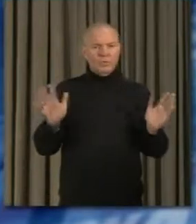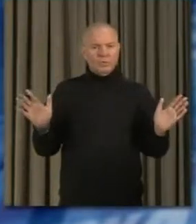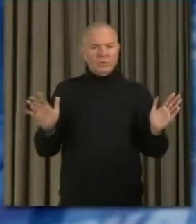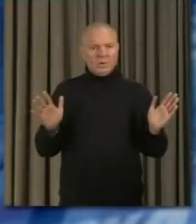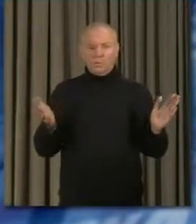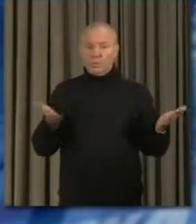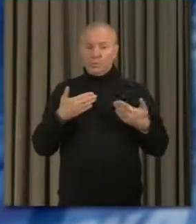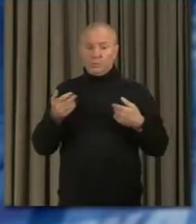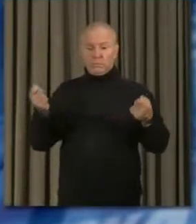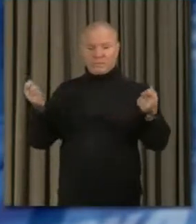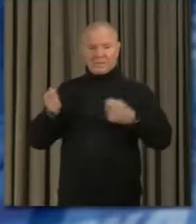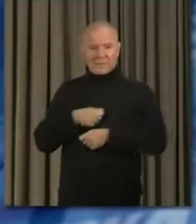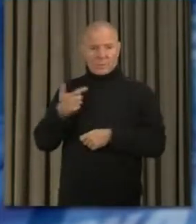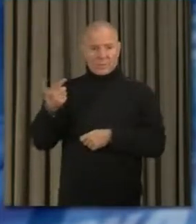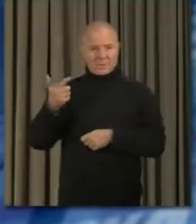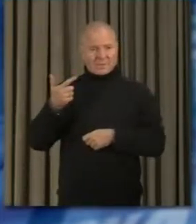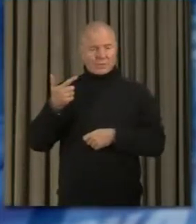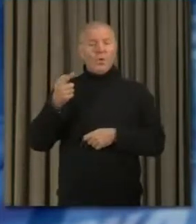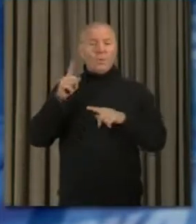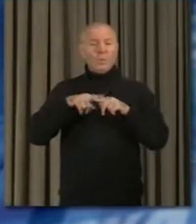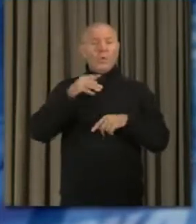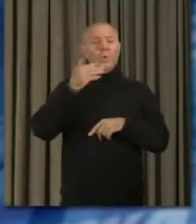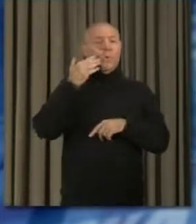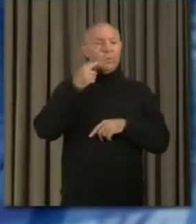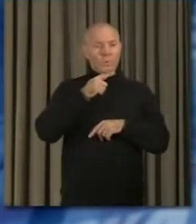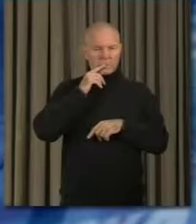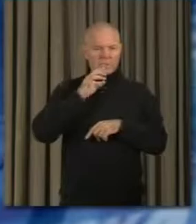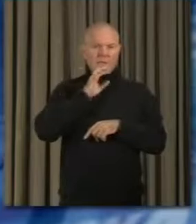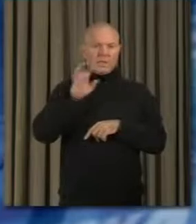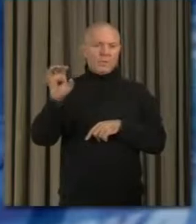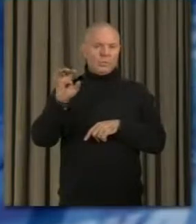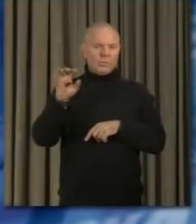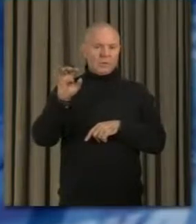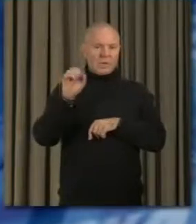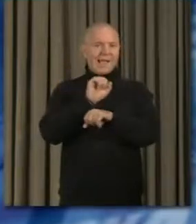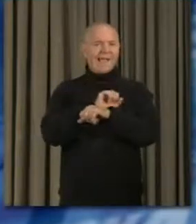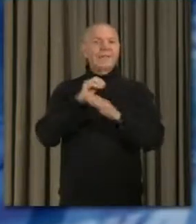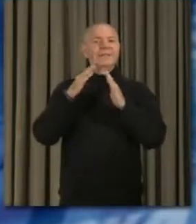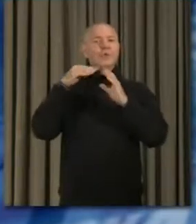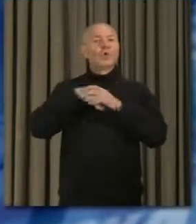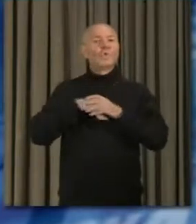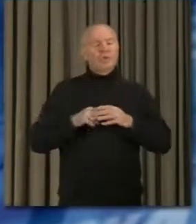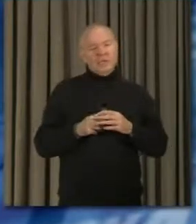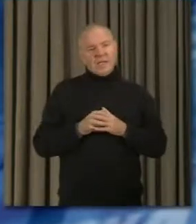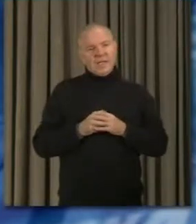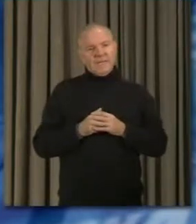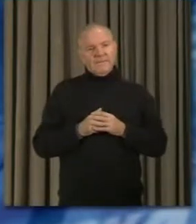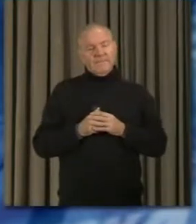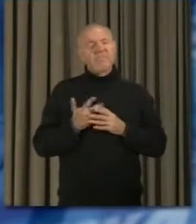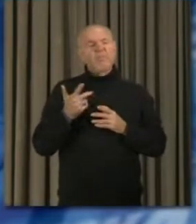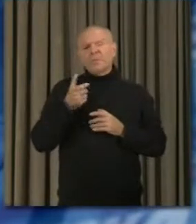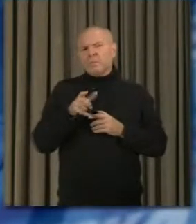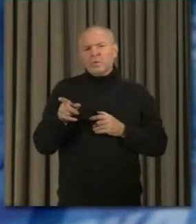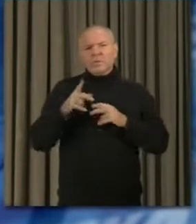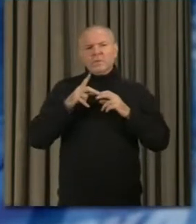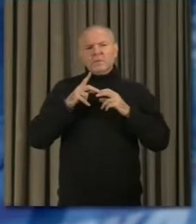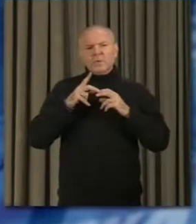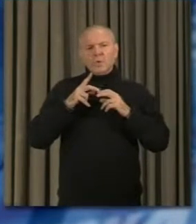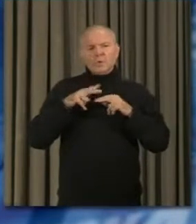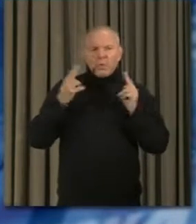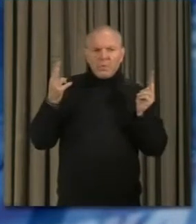scattato il sequestro della pistola. L'albanese si trova ora ai domiciliari. Le indagini sono in corso per scoprire la provenienza